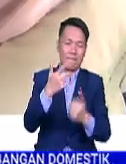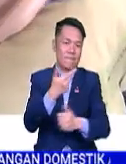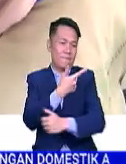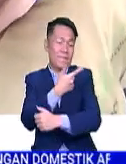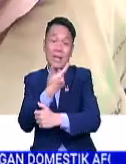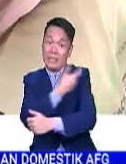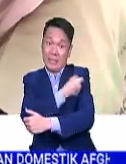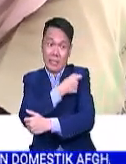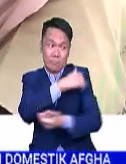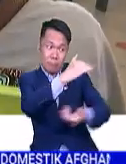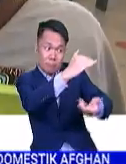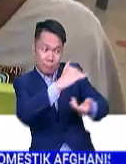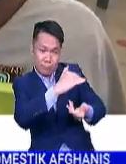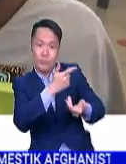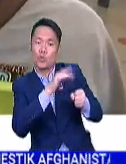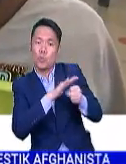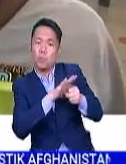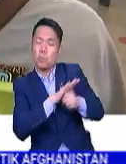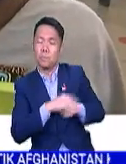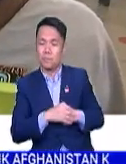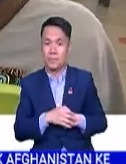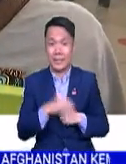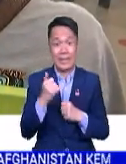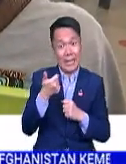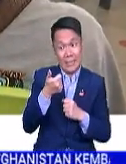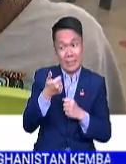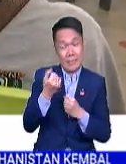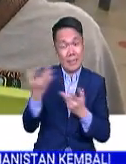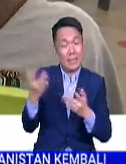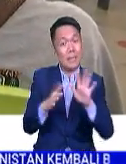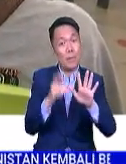vaksin diperoleh mencukupi. Jelas beliau, seramai